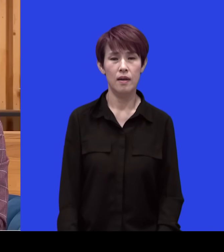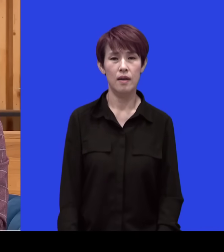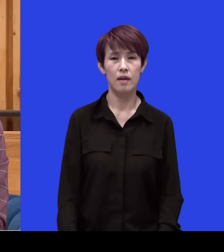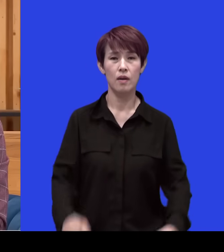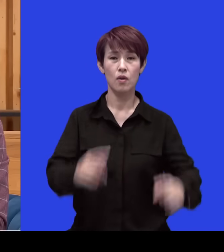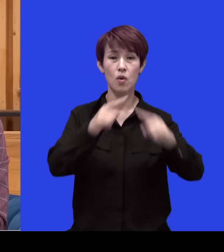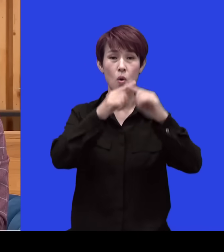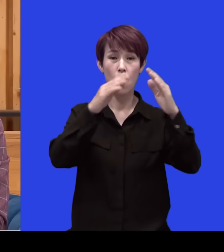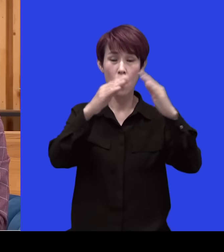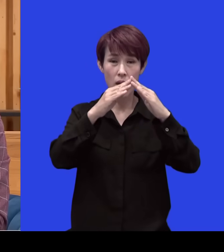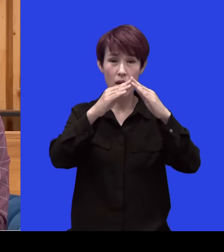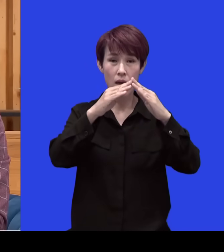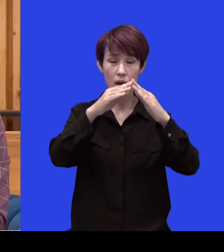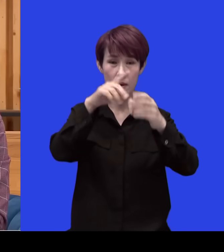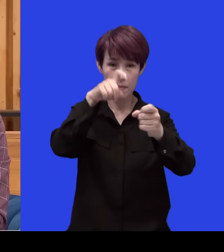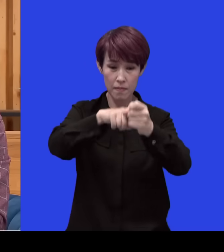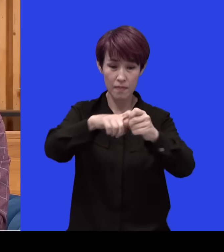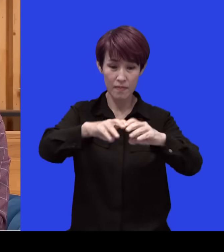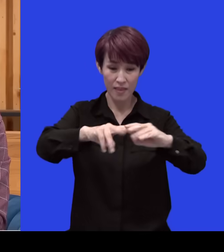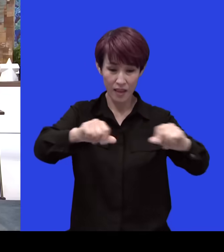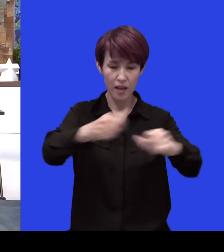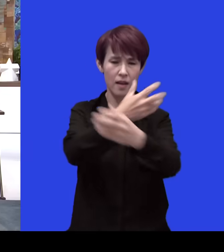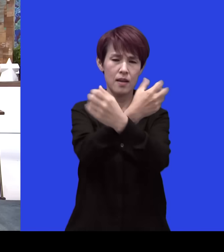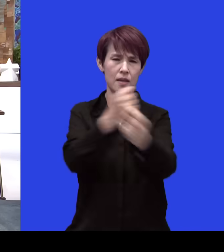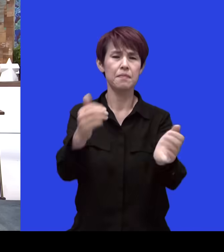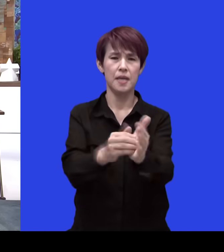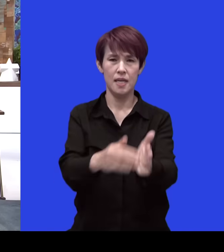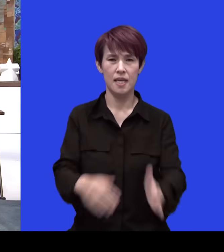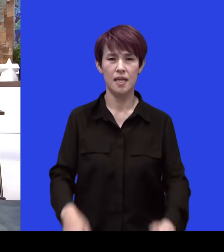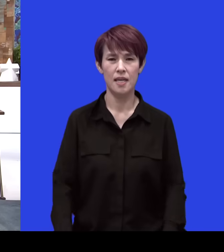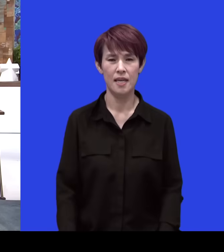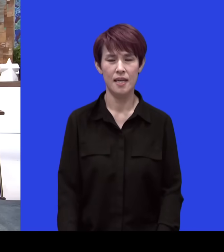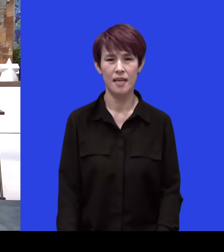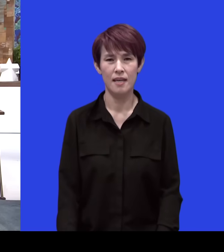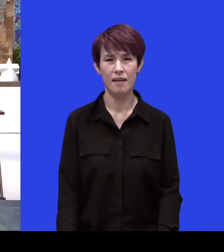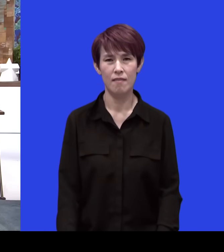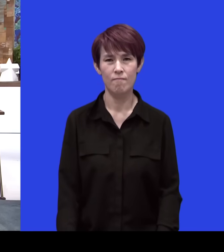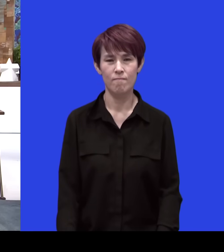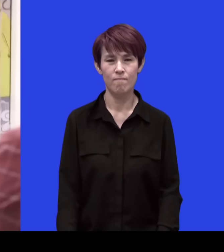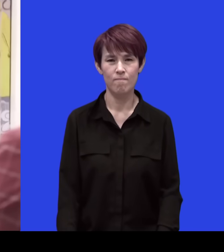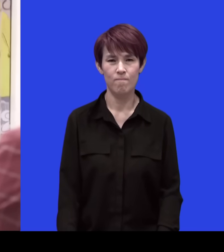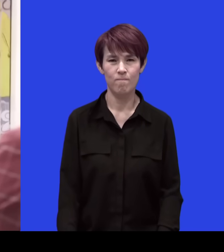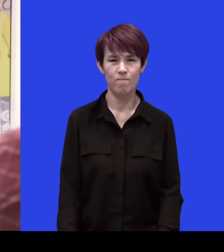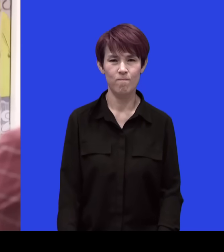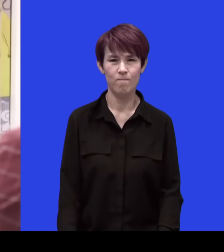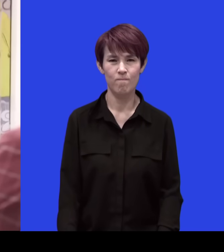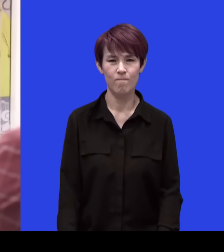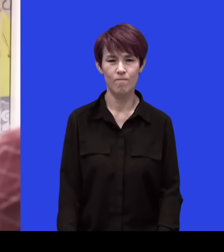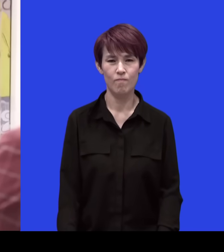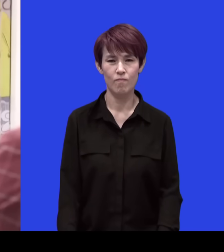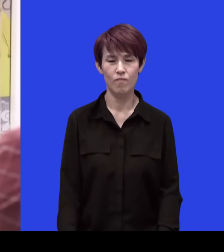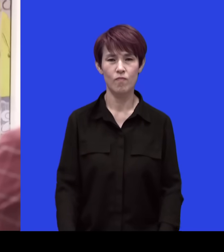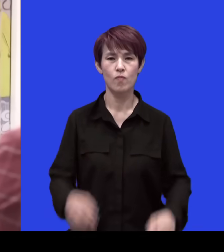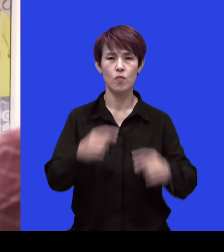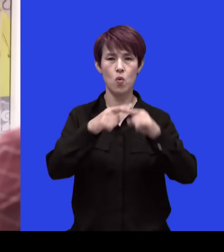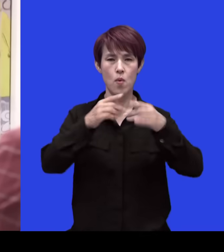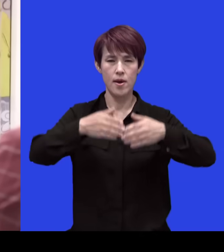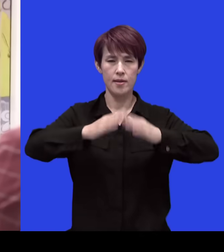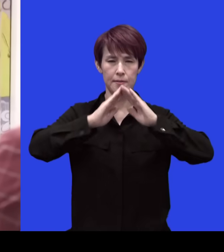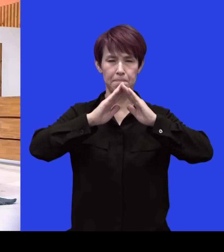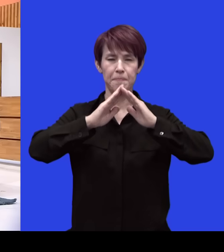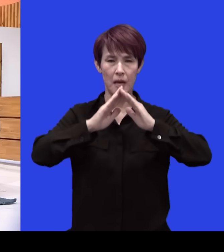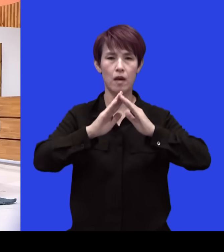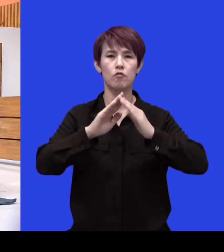계약을 해버렸어. 그 기도하면서 예. 뭐 응답을 받았는지 와. 왠지 이제 내가 교회라도